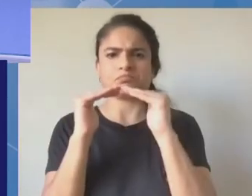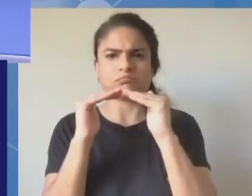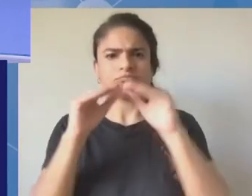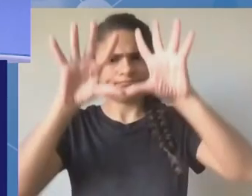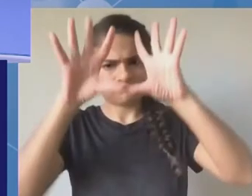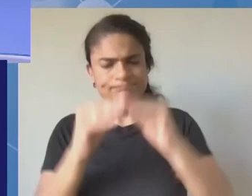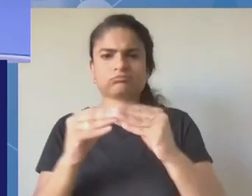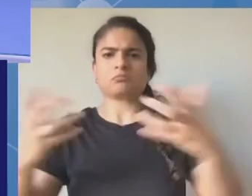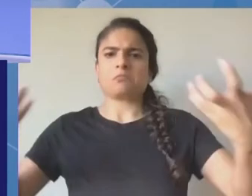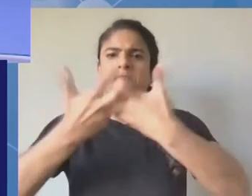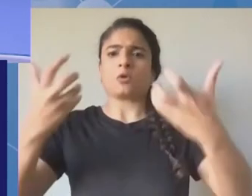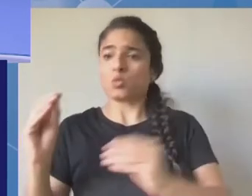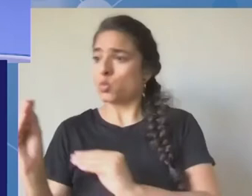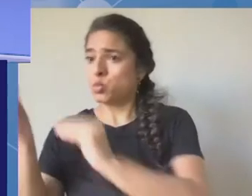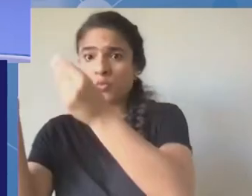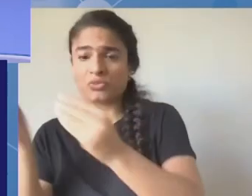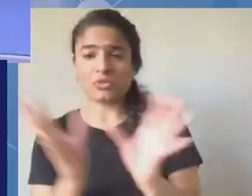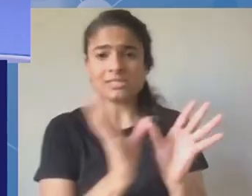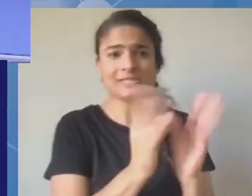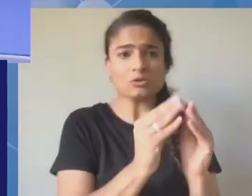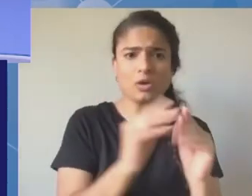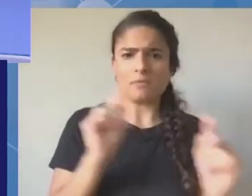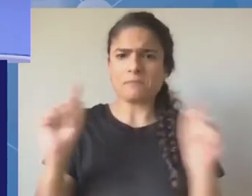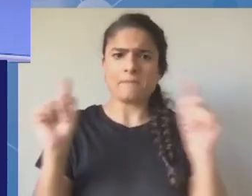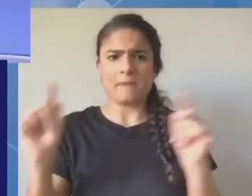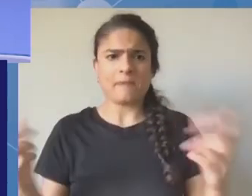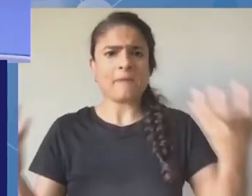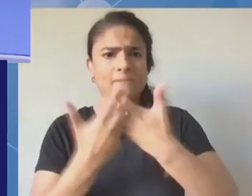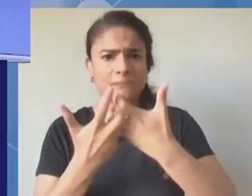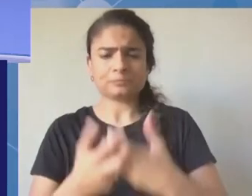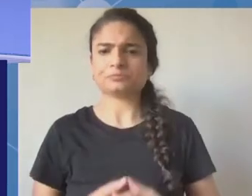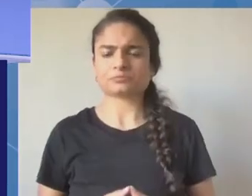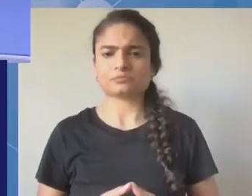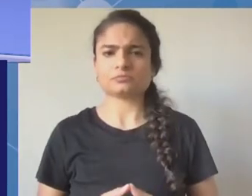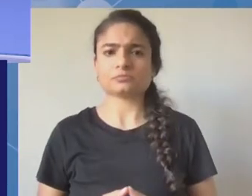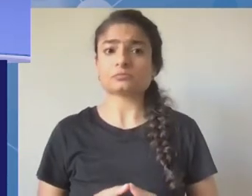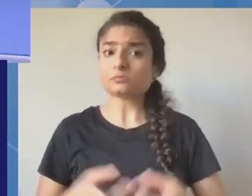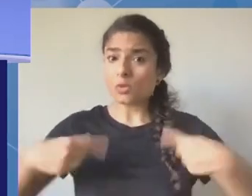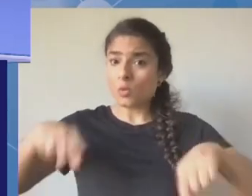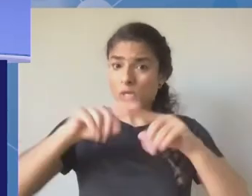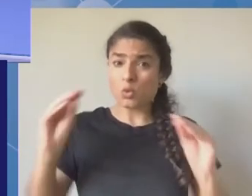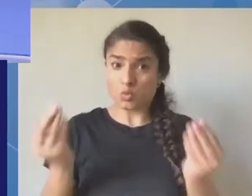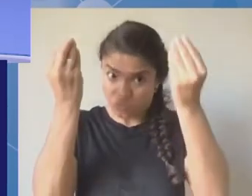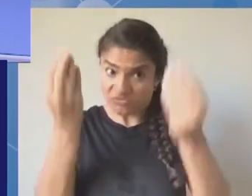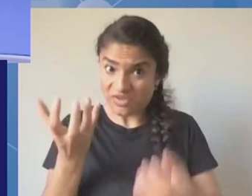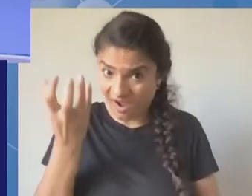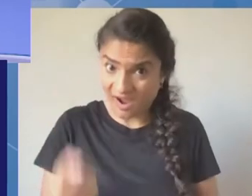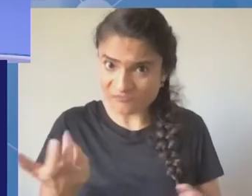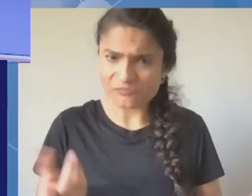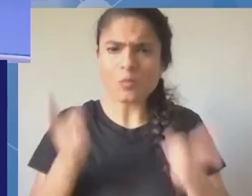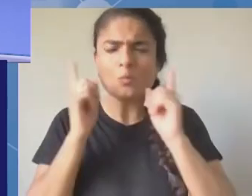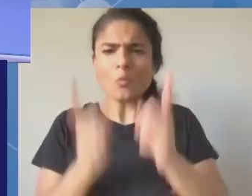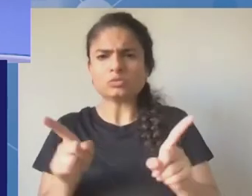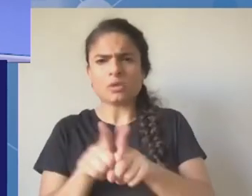会，让年轻人的声音能同时在青年峰会和其他的峰